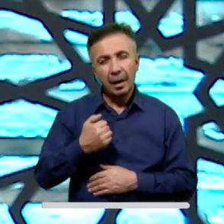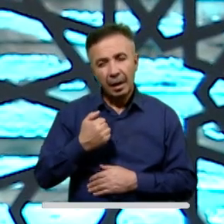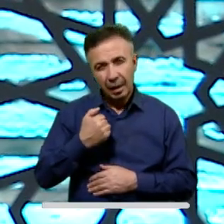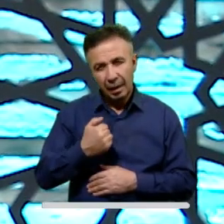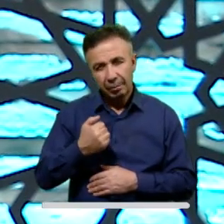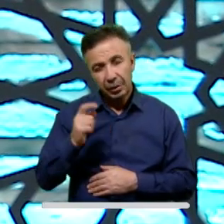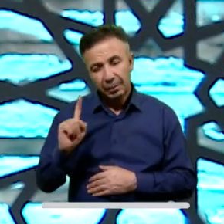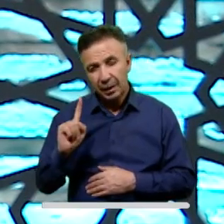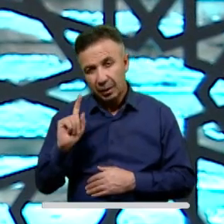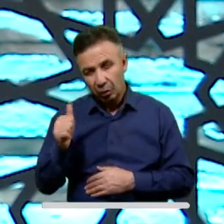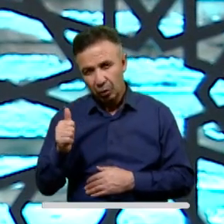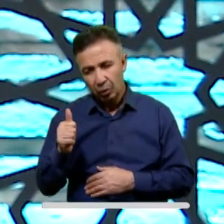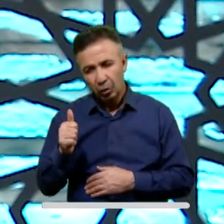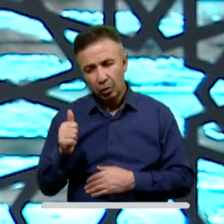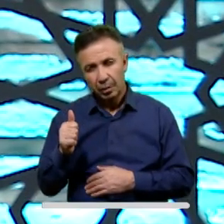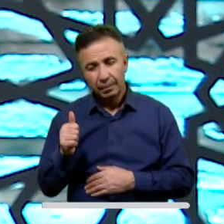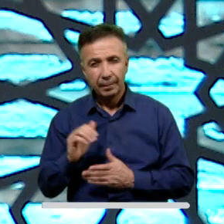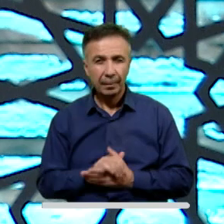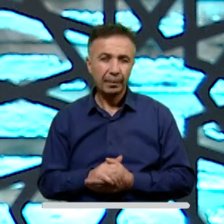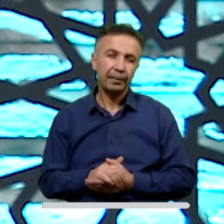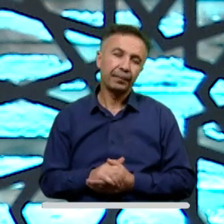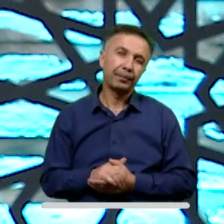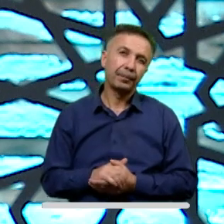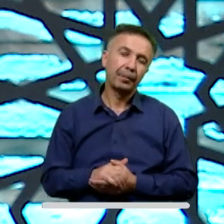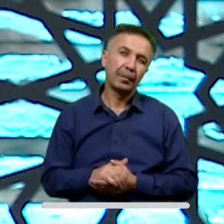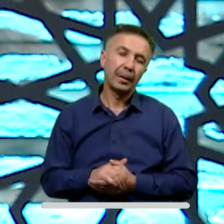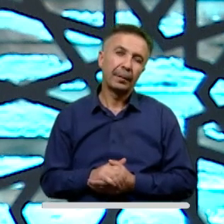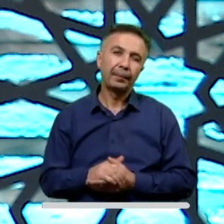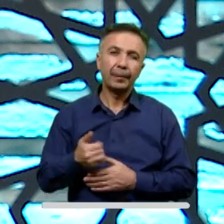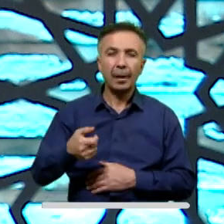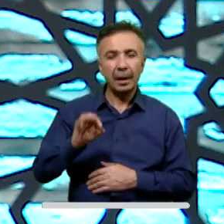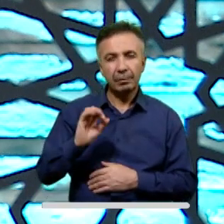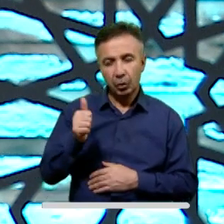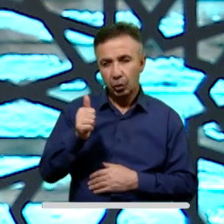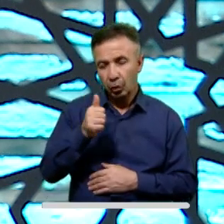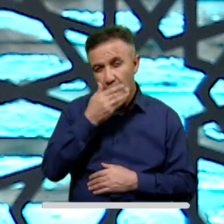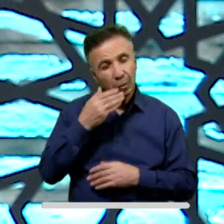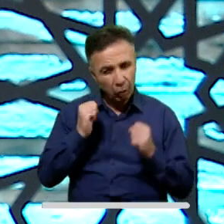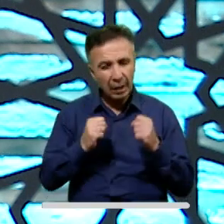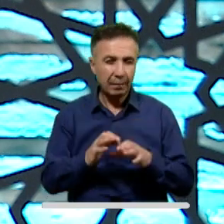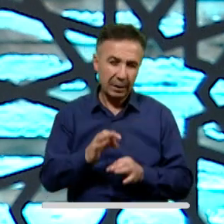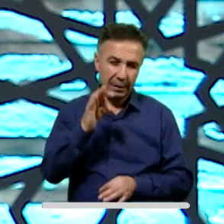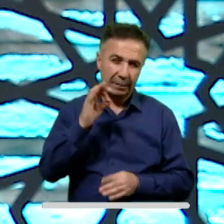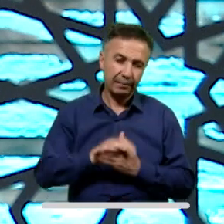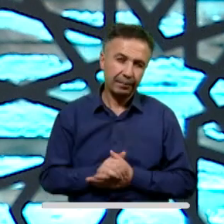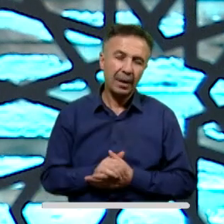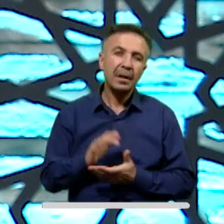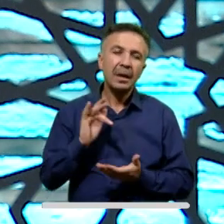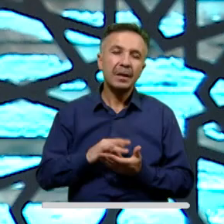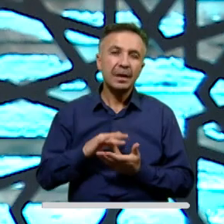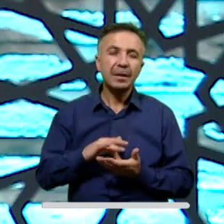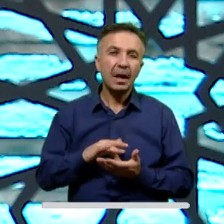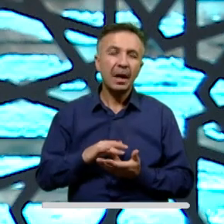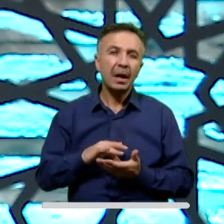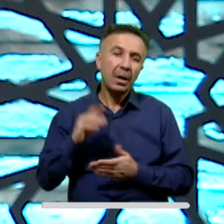okuduğumuz için, öyle anladığımız için sorular da buradan kaynaklanıyor. 60 günü tutan bir insan artık kefaret borcu